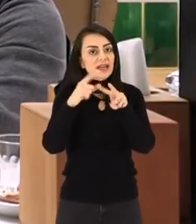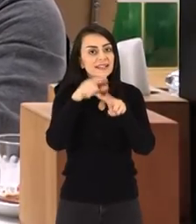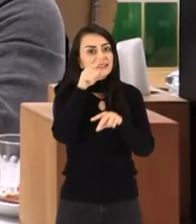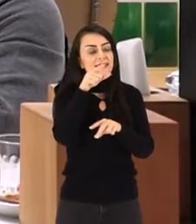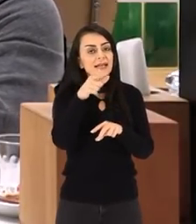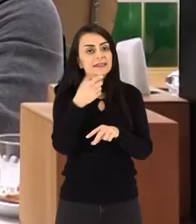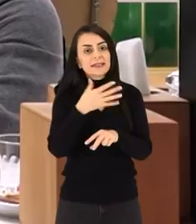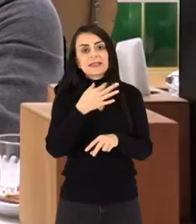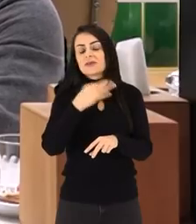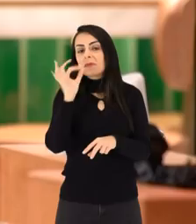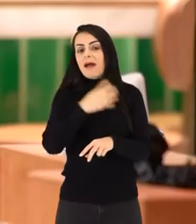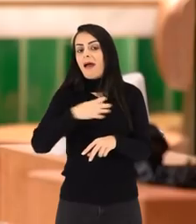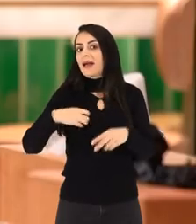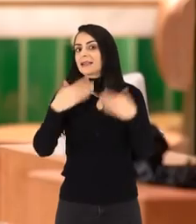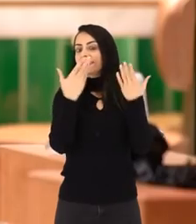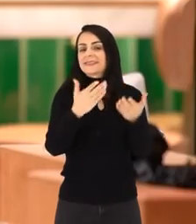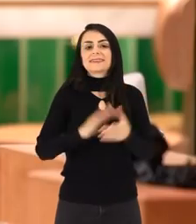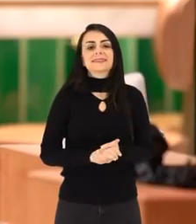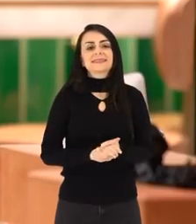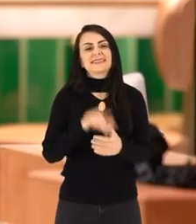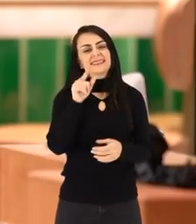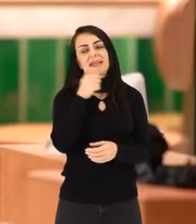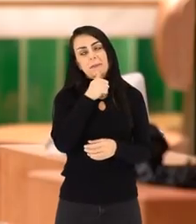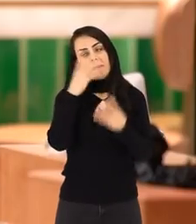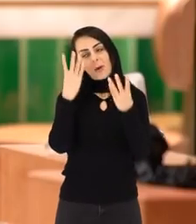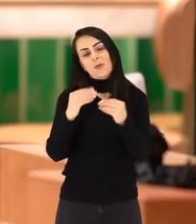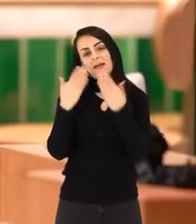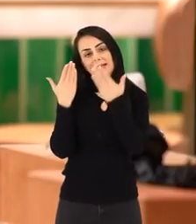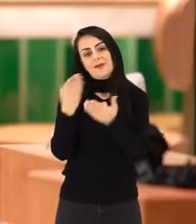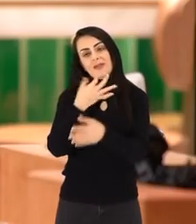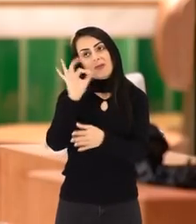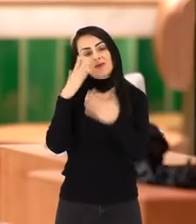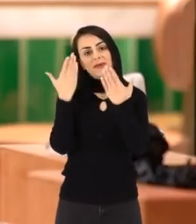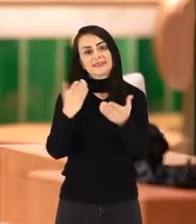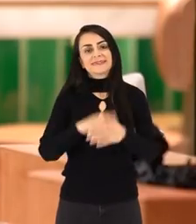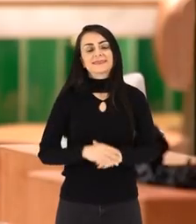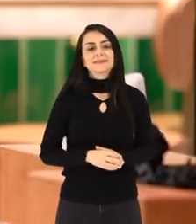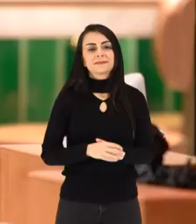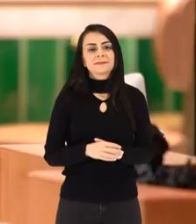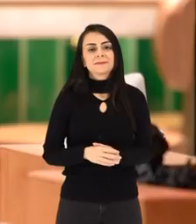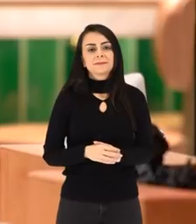Ceyda'yla sen de öylesin. Şöyle. Ya baba olarak öylesin.